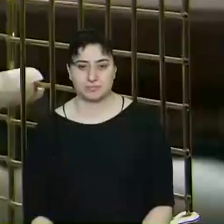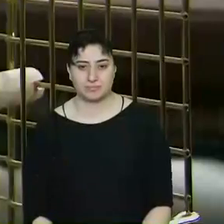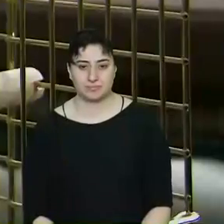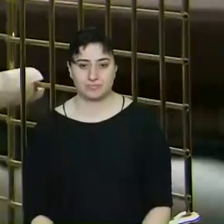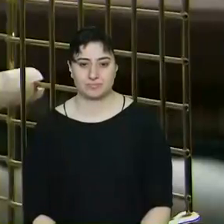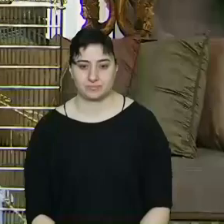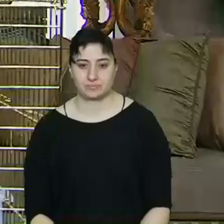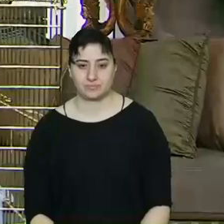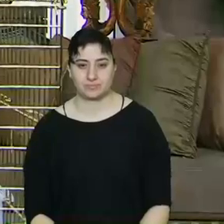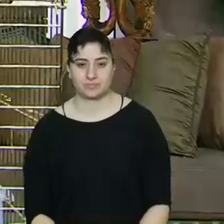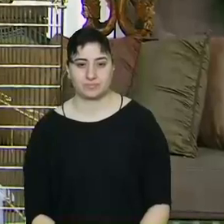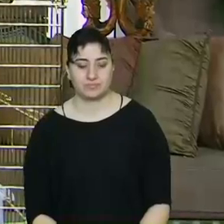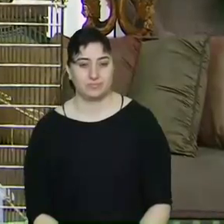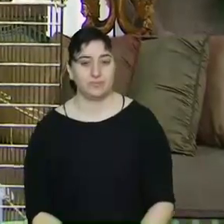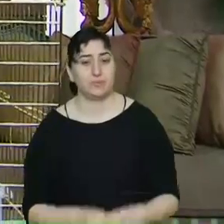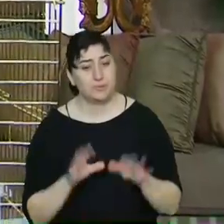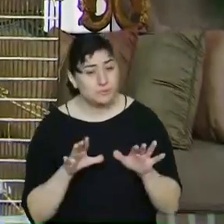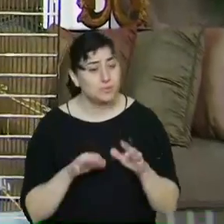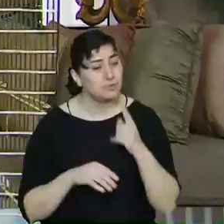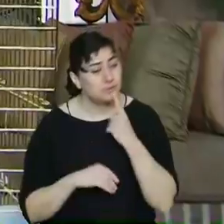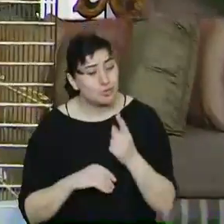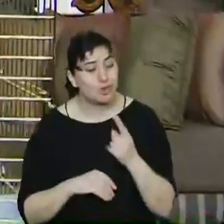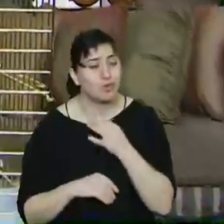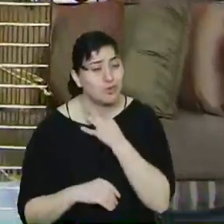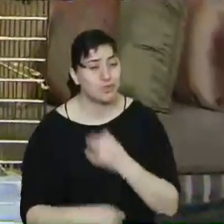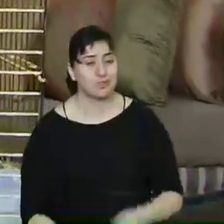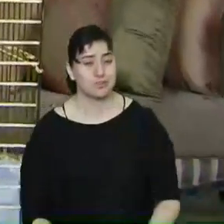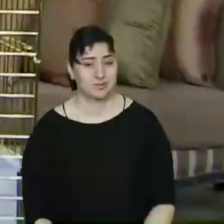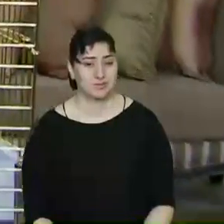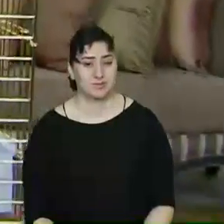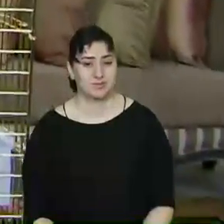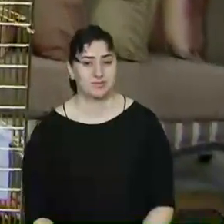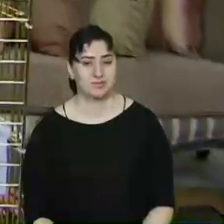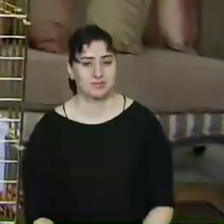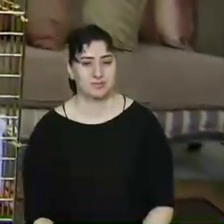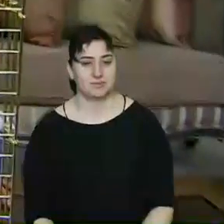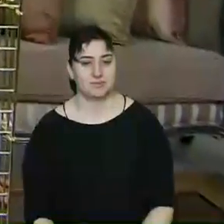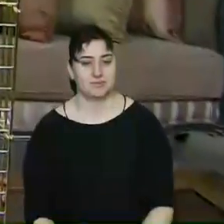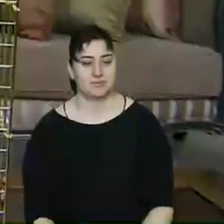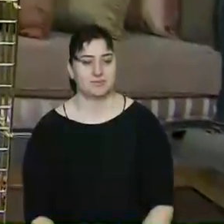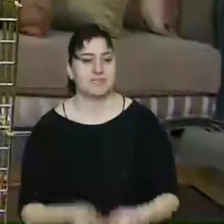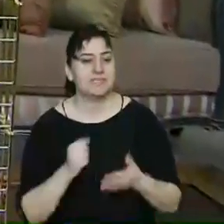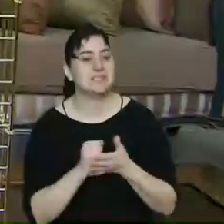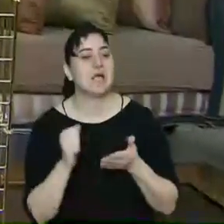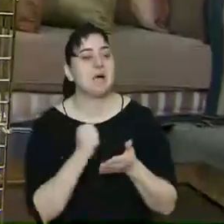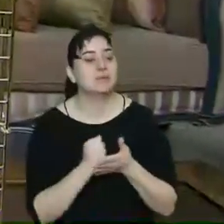çıkardı Kemal'i salondan. Hadi be cici kuş, söyleyiver şunu ya. Hadi, hadi bakalım.